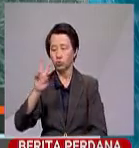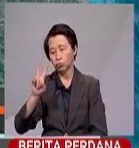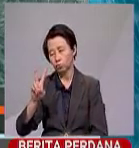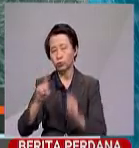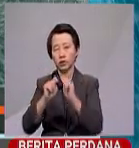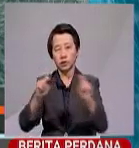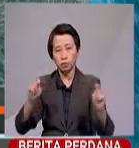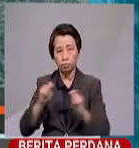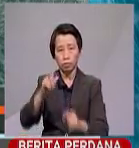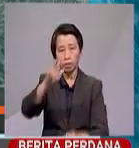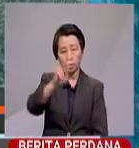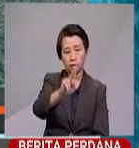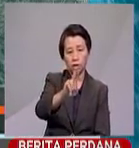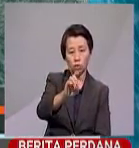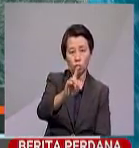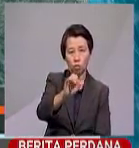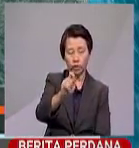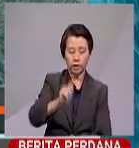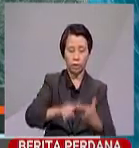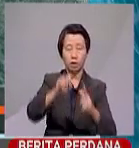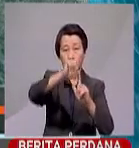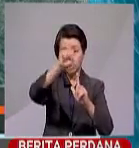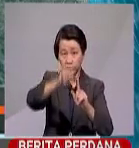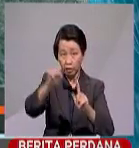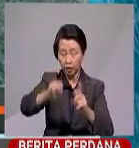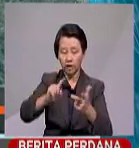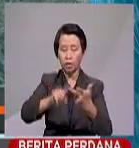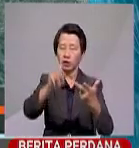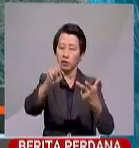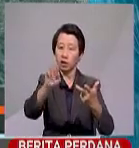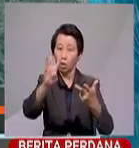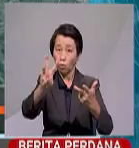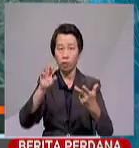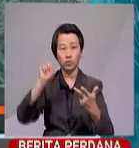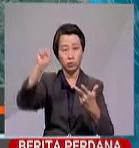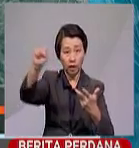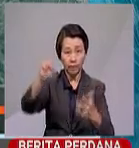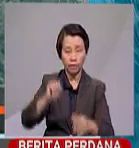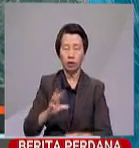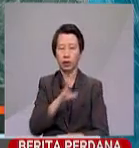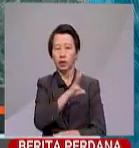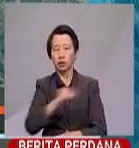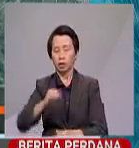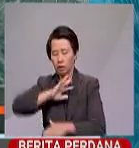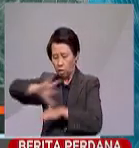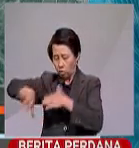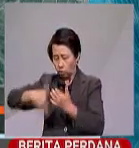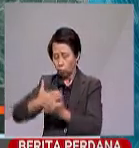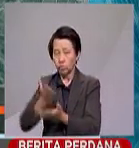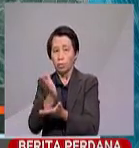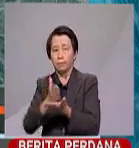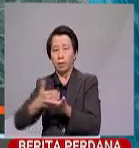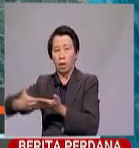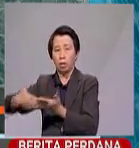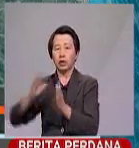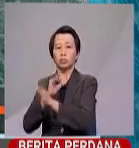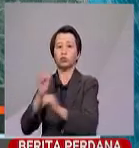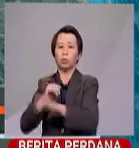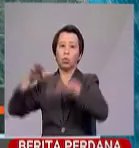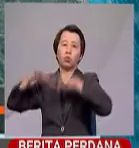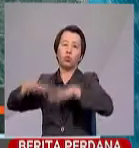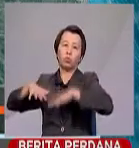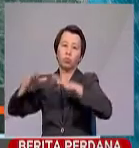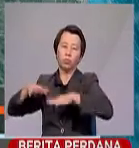melibatkan bahagian Kudat, Sandakan dan Tawau di Sabah. Termasuklah di hampir ke semua bahagian di Sarawak ketika